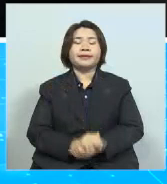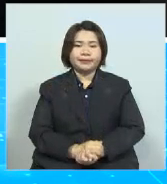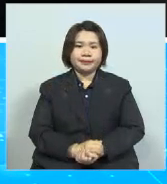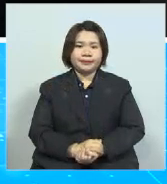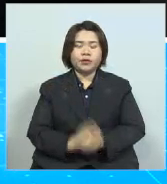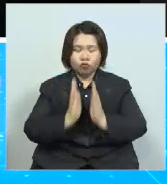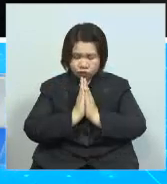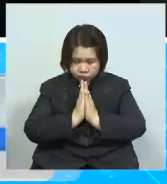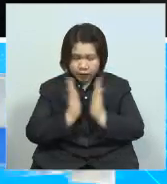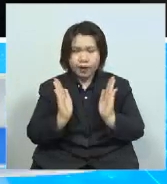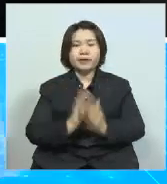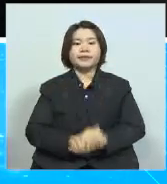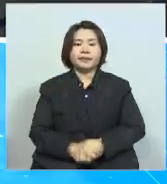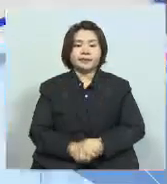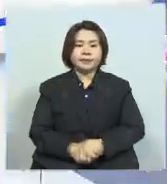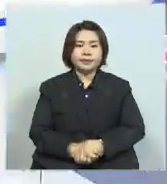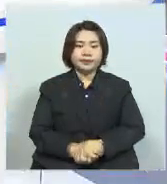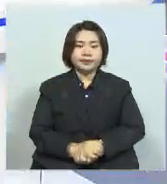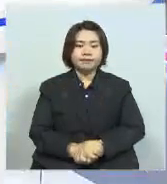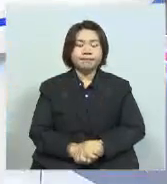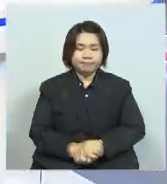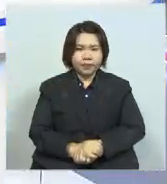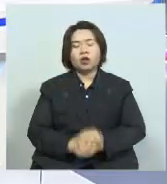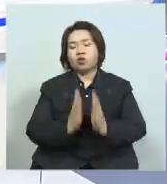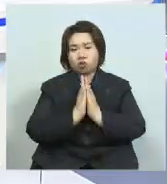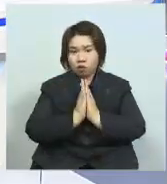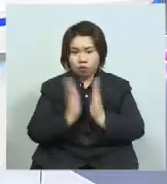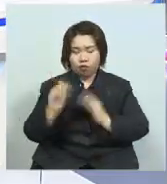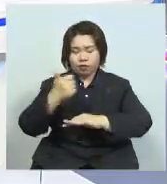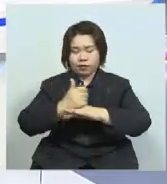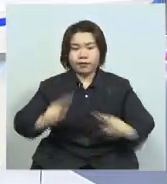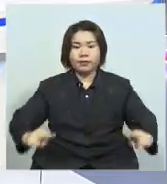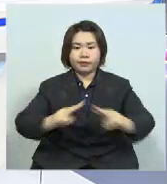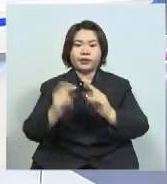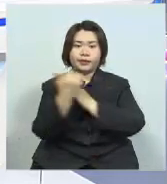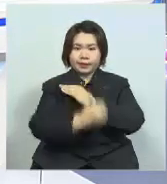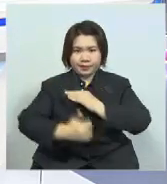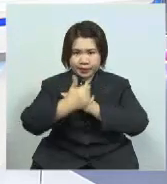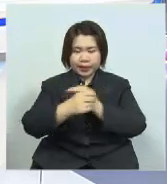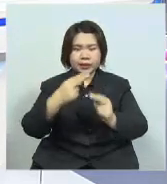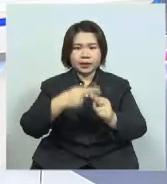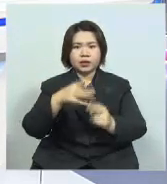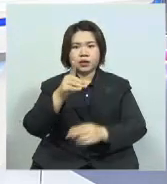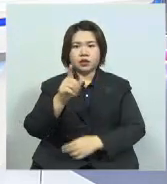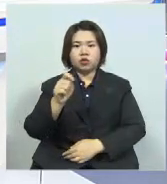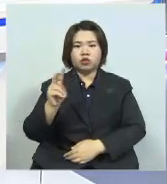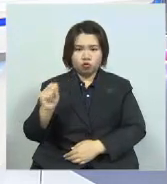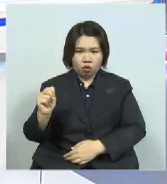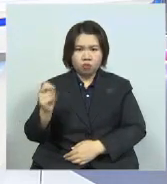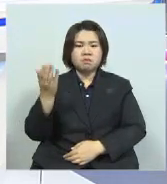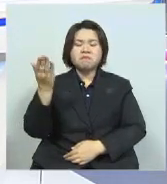ค่ะช่วงนี้ขอบพระคุณมากนะคะค่ะขอบพระคุณท่านรัฐมนตรีว่าการกระทรวงการต่างประเทศในดอนปรมัตถ์วินัยนะ